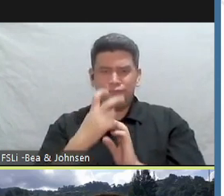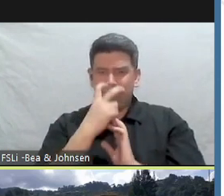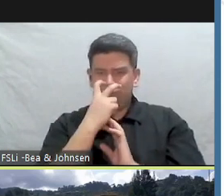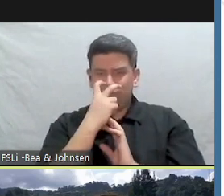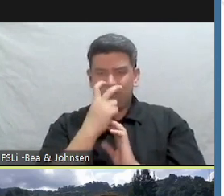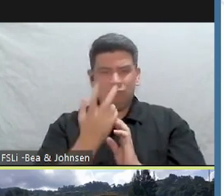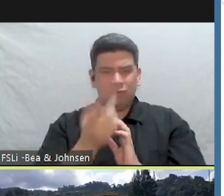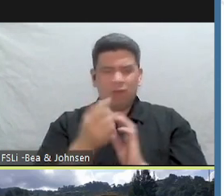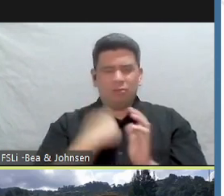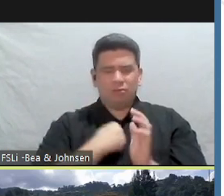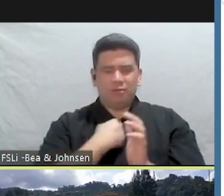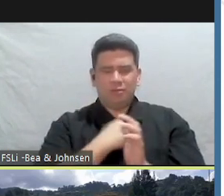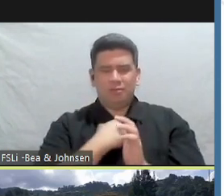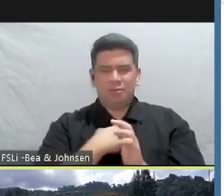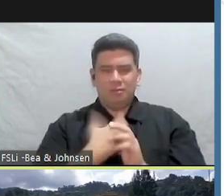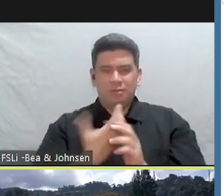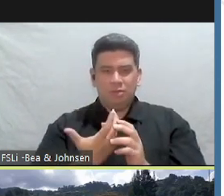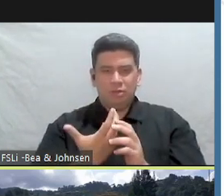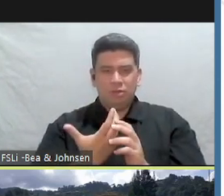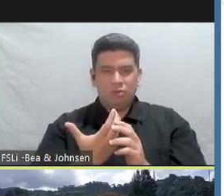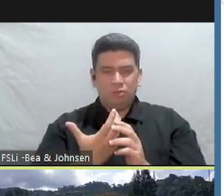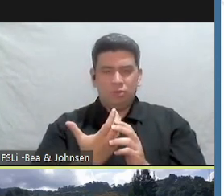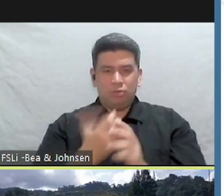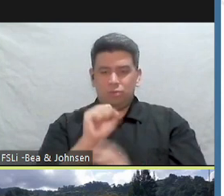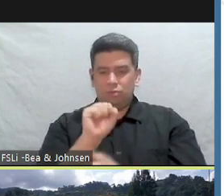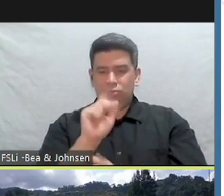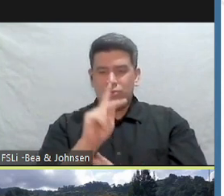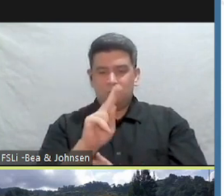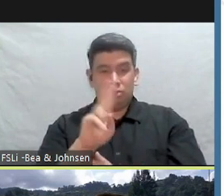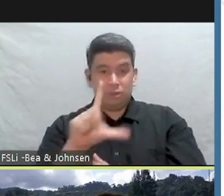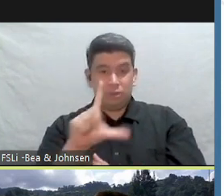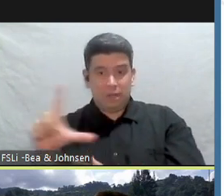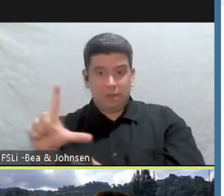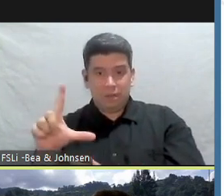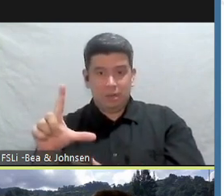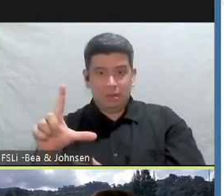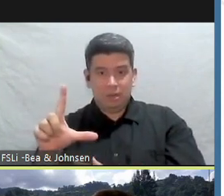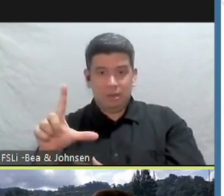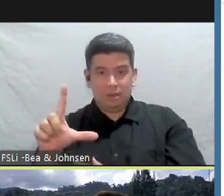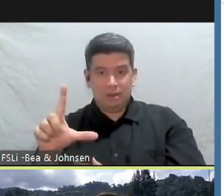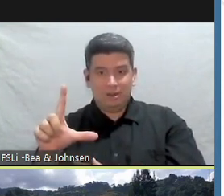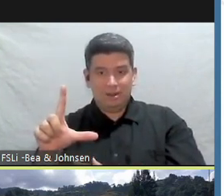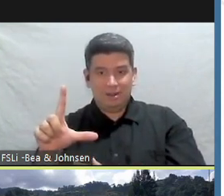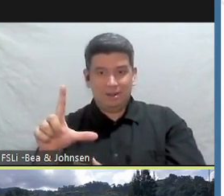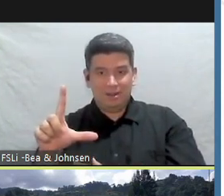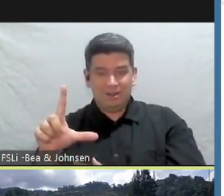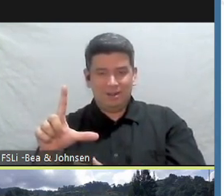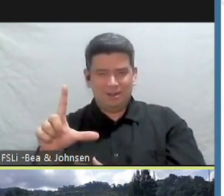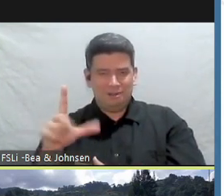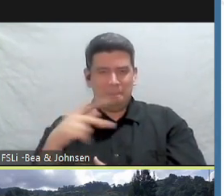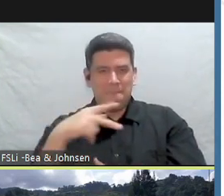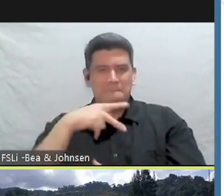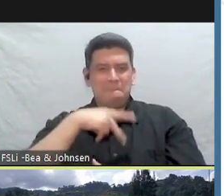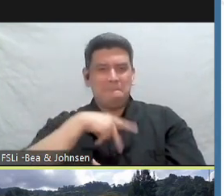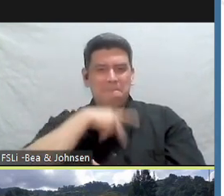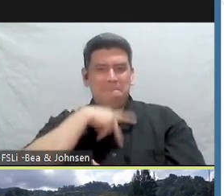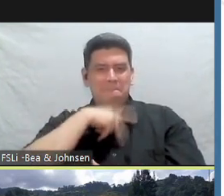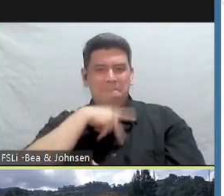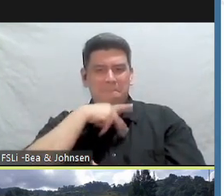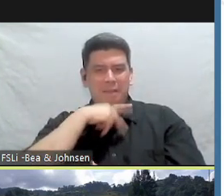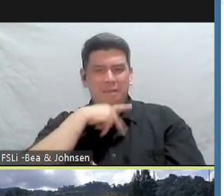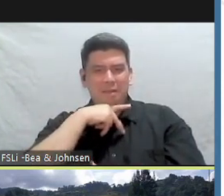Kaya kung maraming mga nakalagay dyan na ulo, ibig sabihin mataas na ang kanyang grade. So meron silang